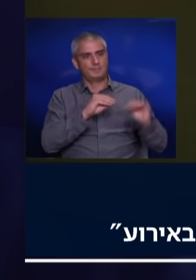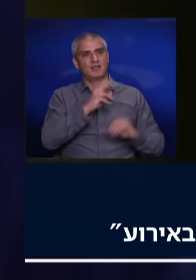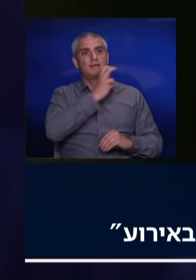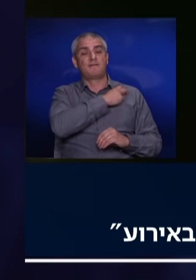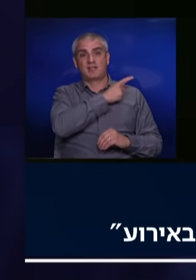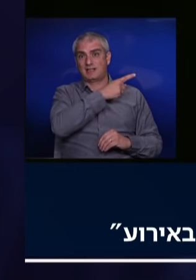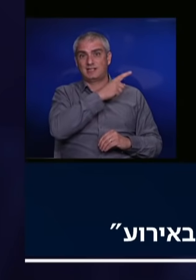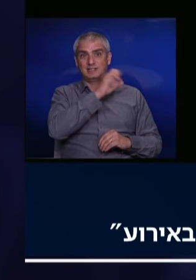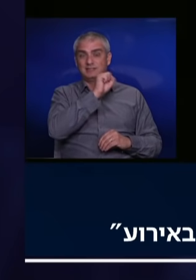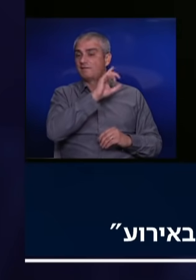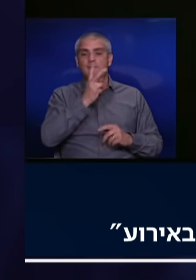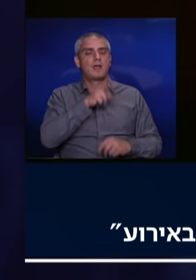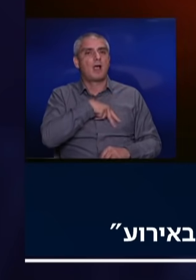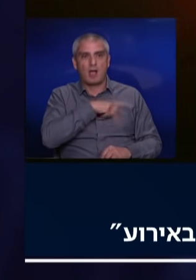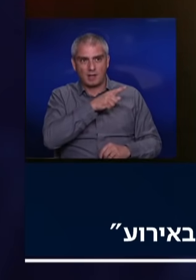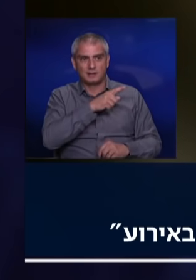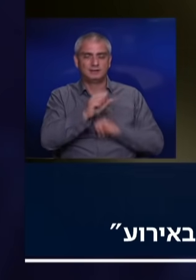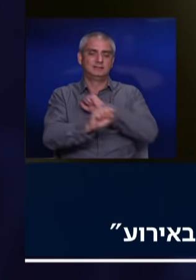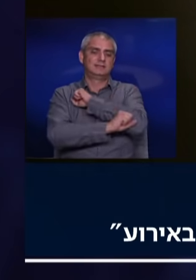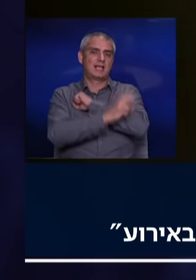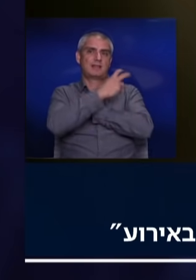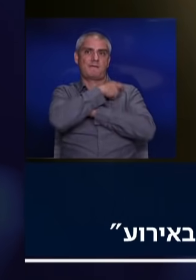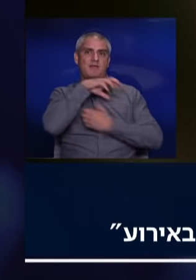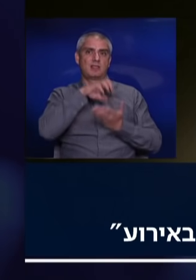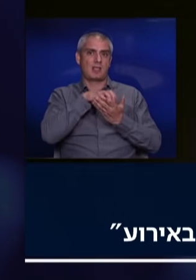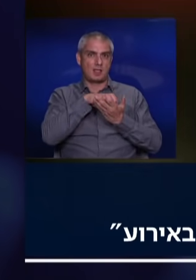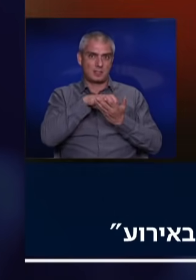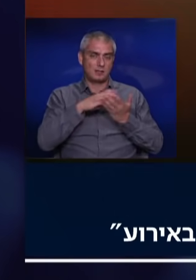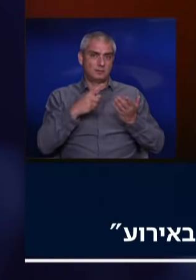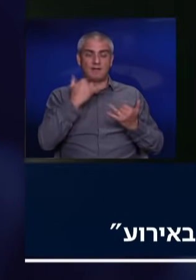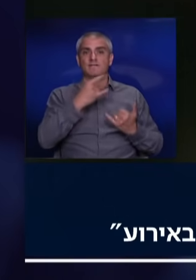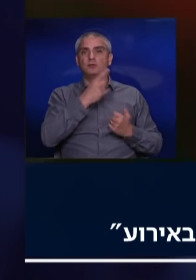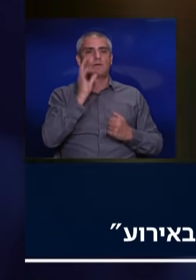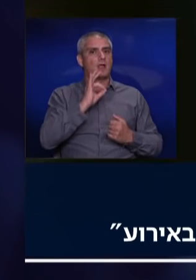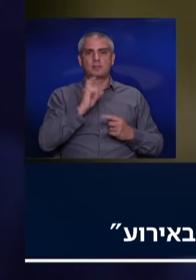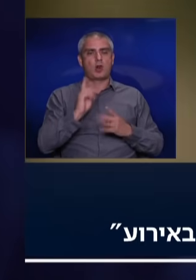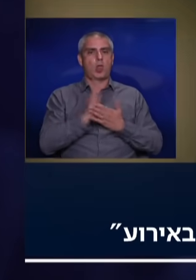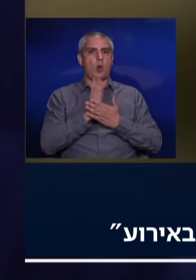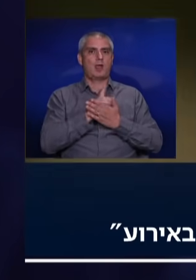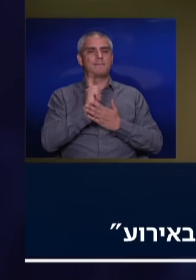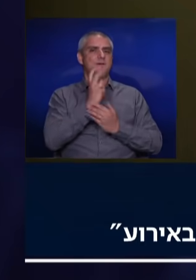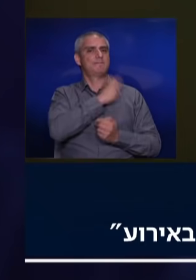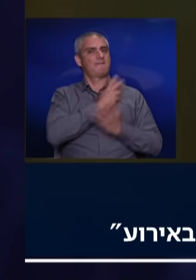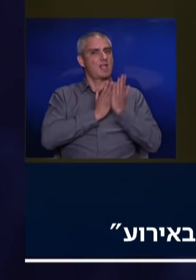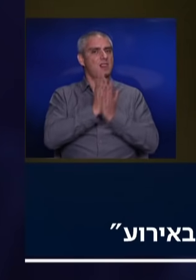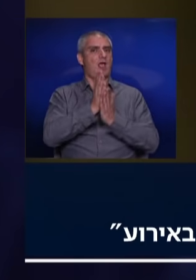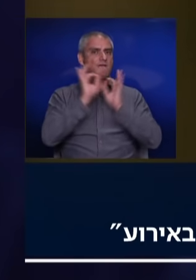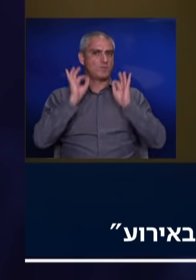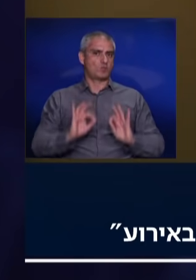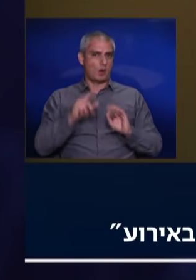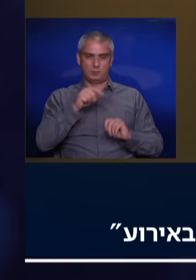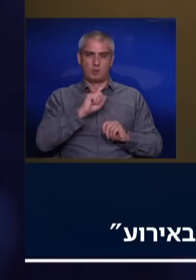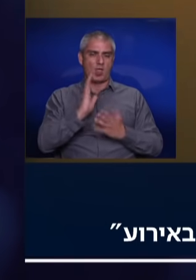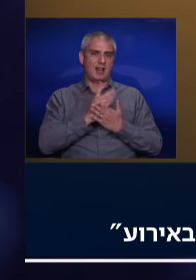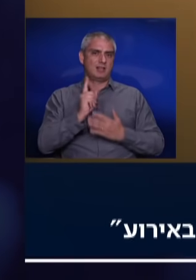ומי שמפקד כעת על התחנה הוא סגן מפקד התחנה, וכרגע עדיין לא הוחלט על מפקד קבוע, לא החליטו